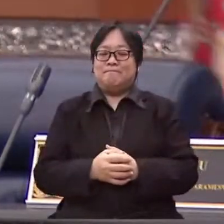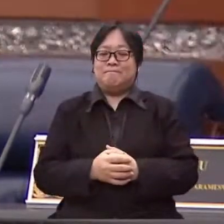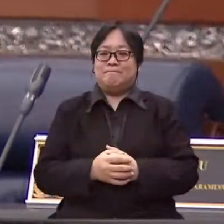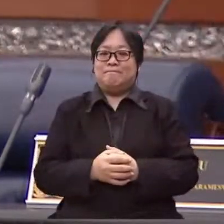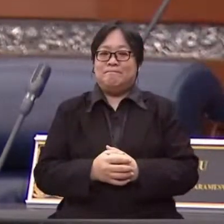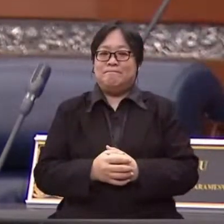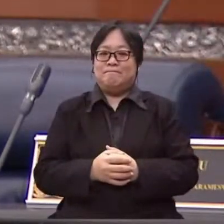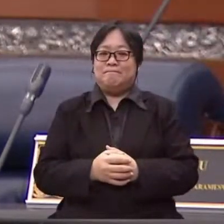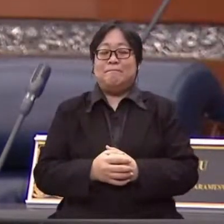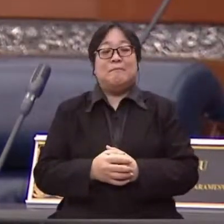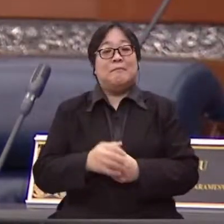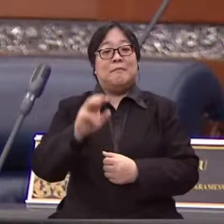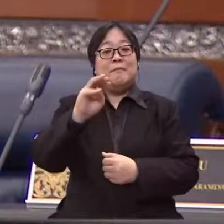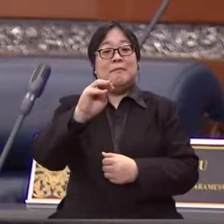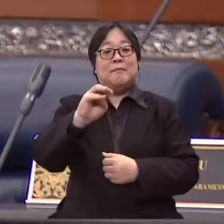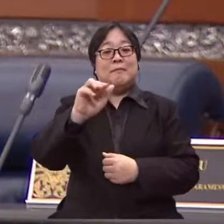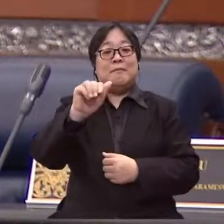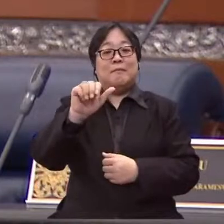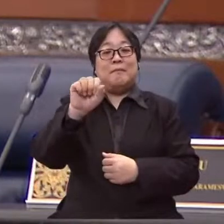penderita